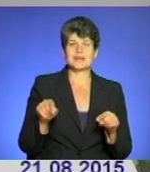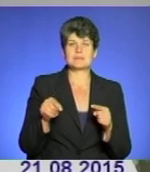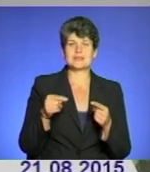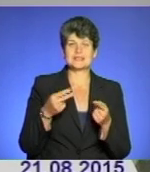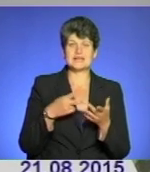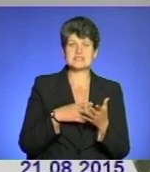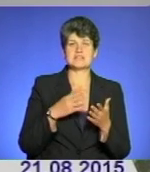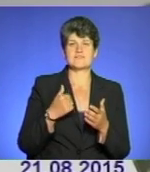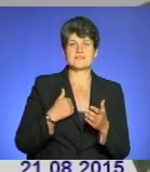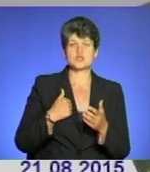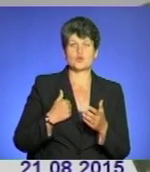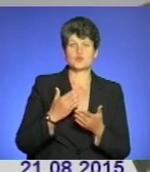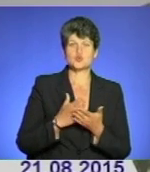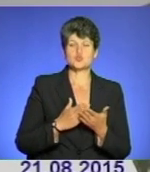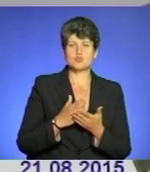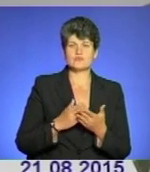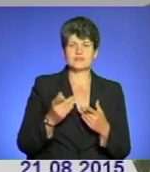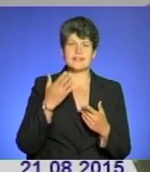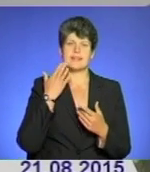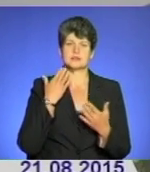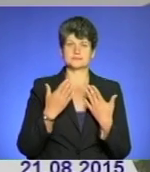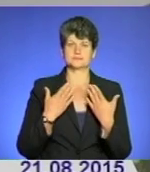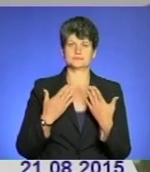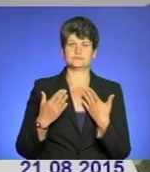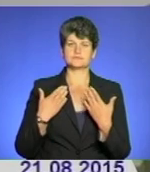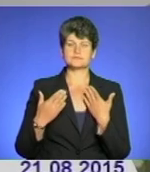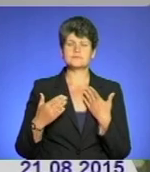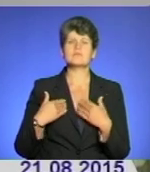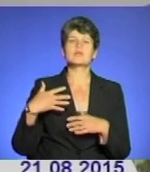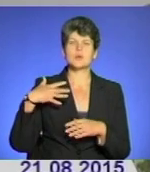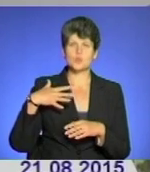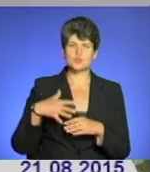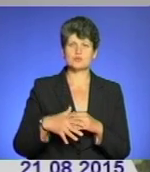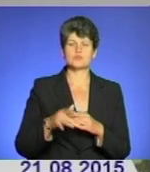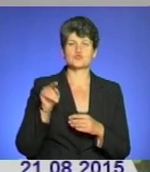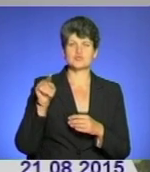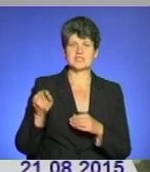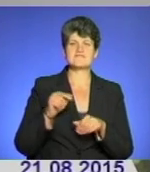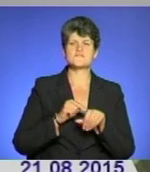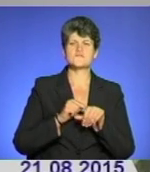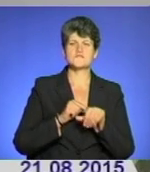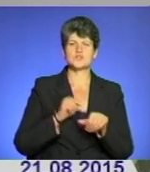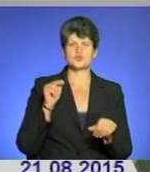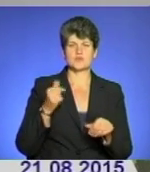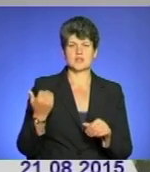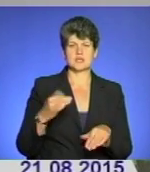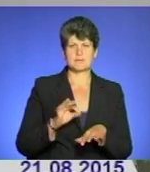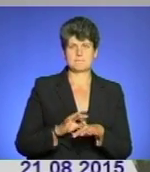наших військовослужбовців, вони легше йдуть на контакт, бо вони розуміють, що ти їх відчуваєш, відчуваєш їхні болі».